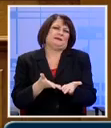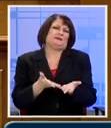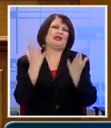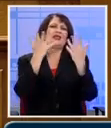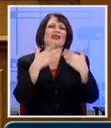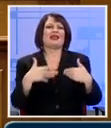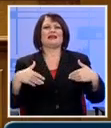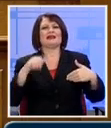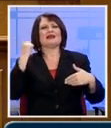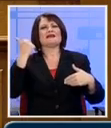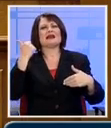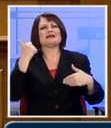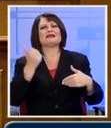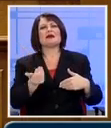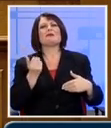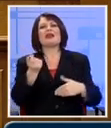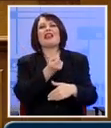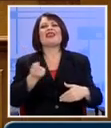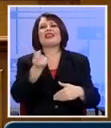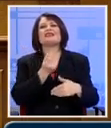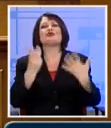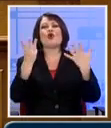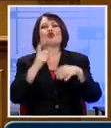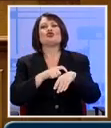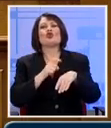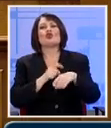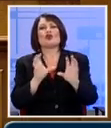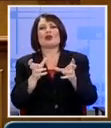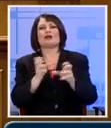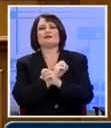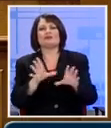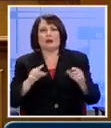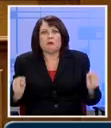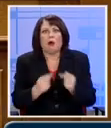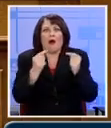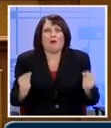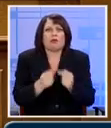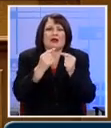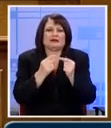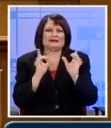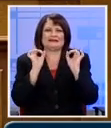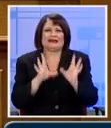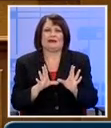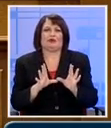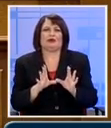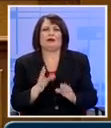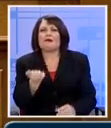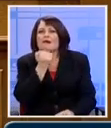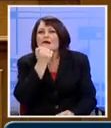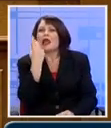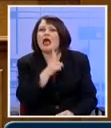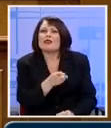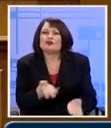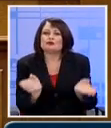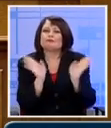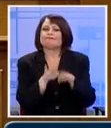θεατρική παράσταση χθες πριν από τα δελτία των 8 για να φτιάξετε ένταση από το τίποτα και για να καλύψετε την κάφα της